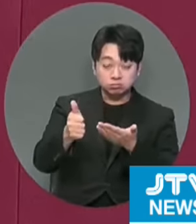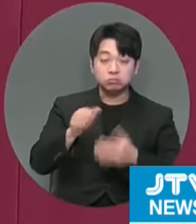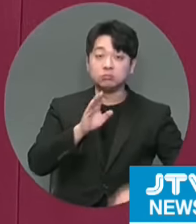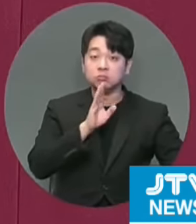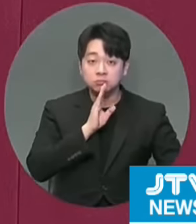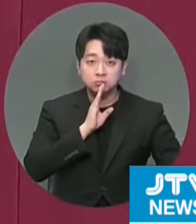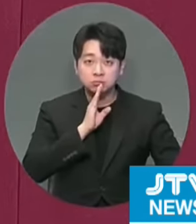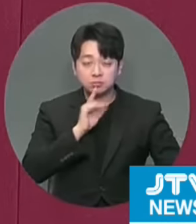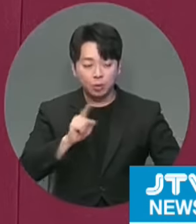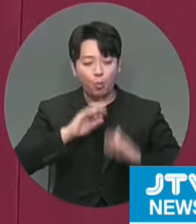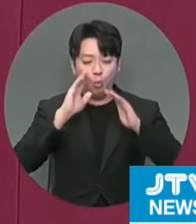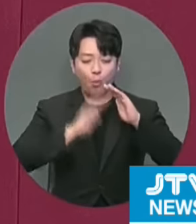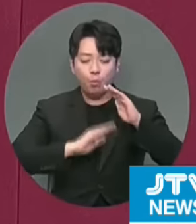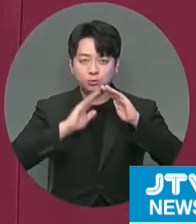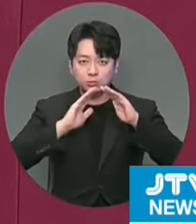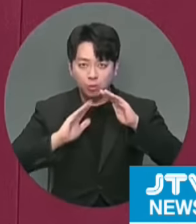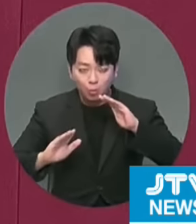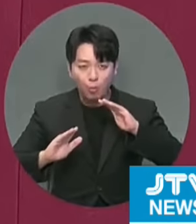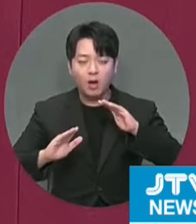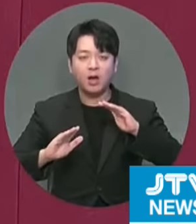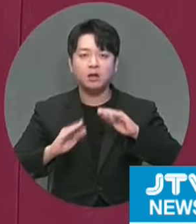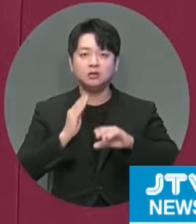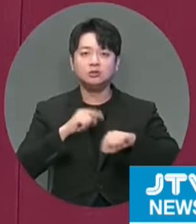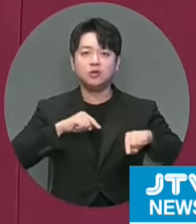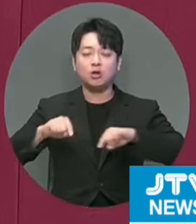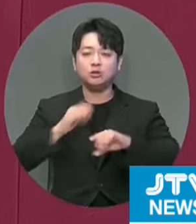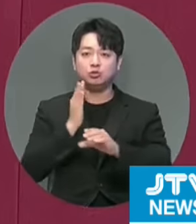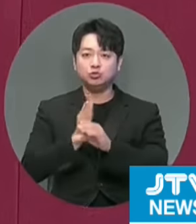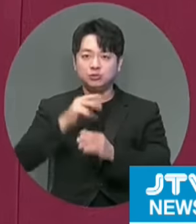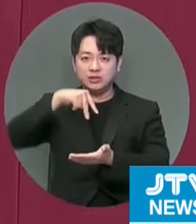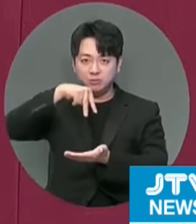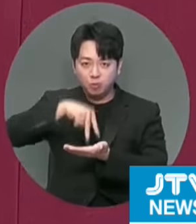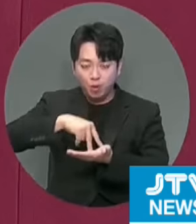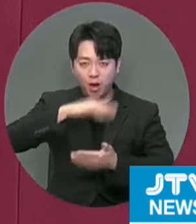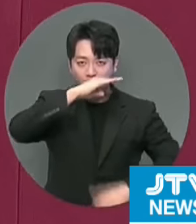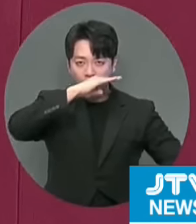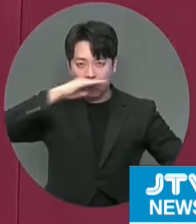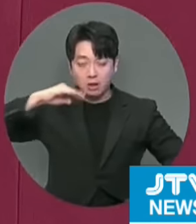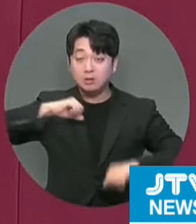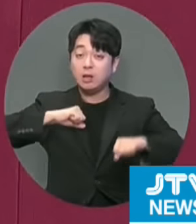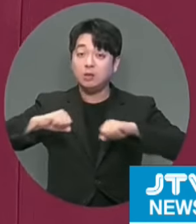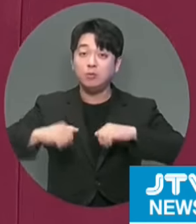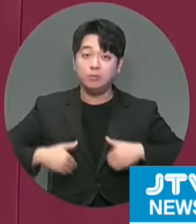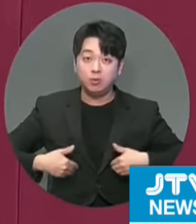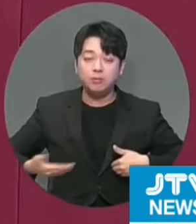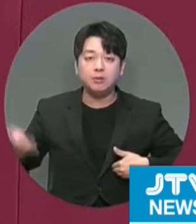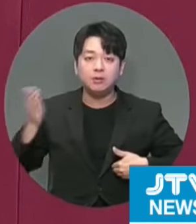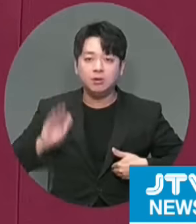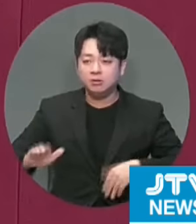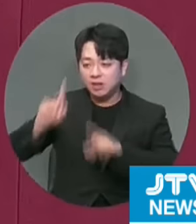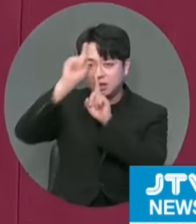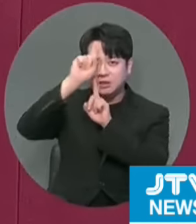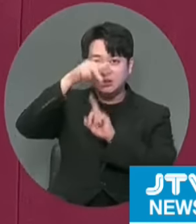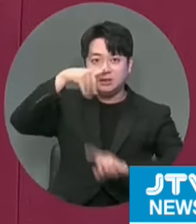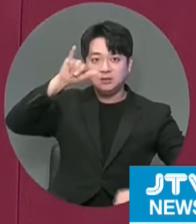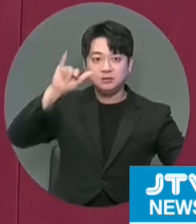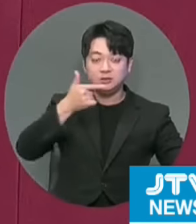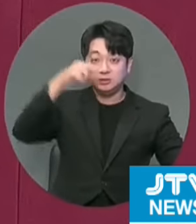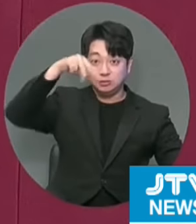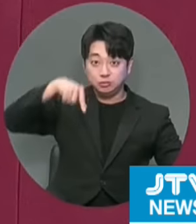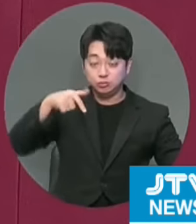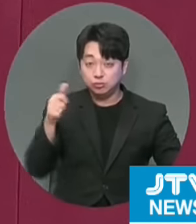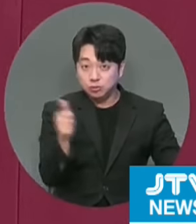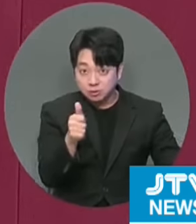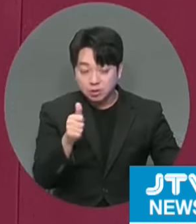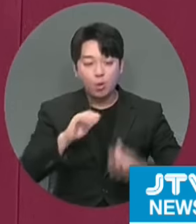높은 공정성과 균형감각, 도덕성을 갖춰야 합니다. 그런데 이진숙 위원장은 공공자산을 자기